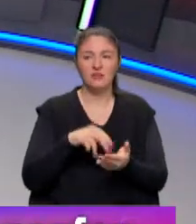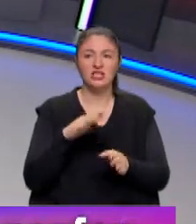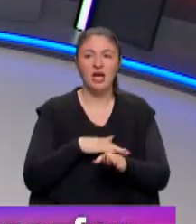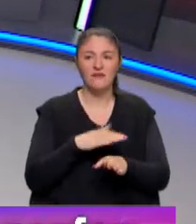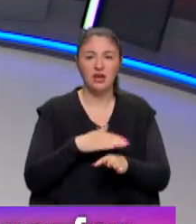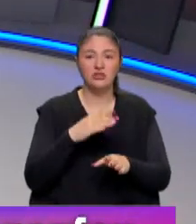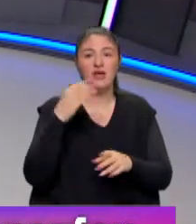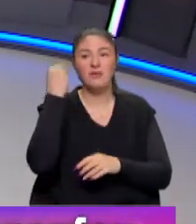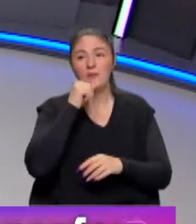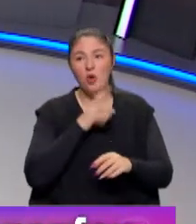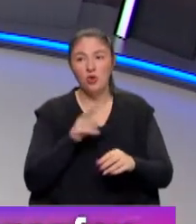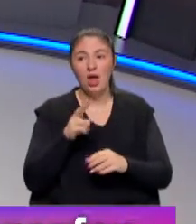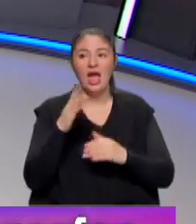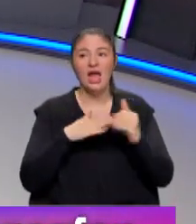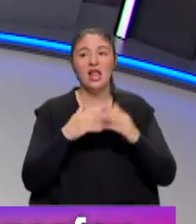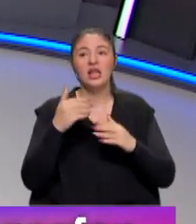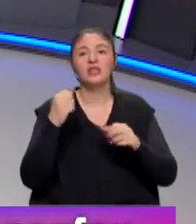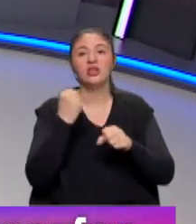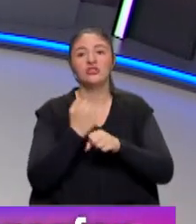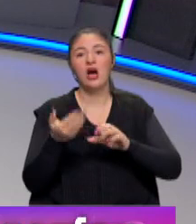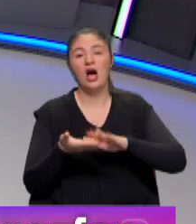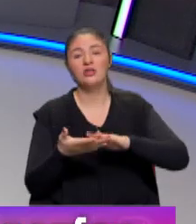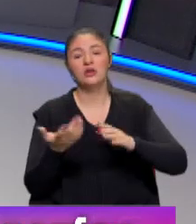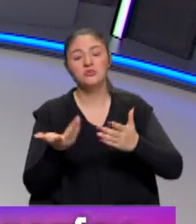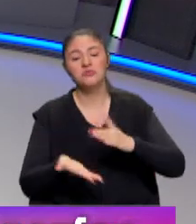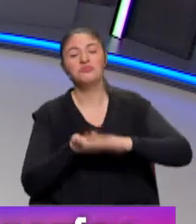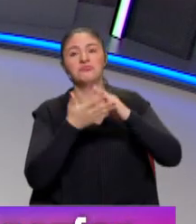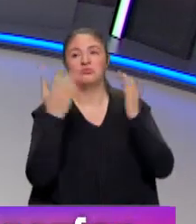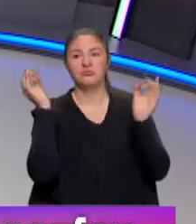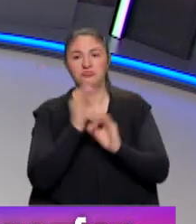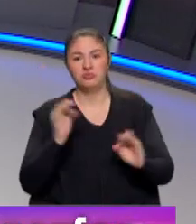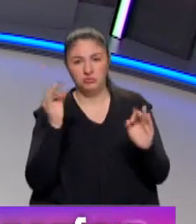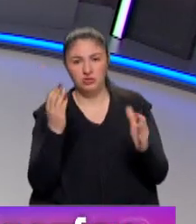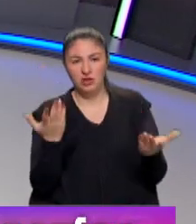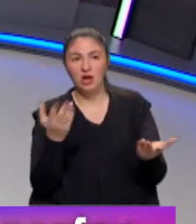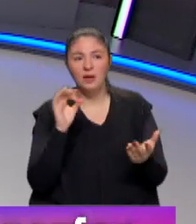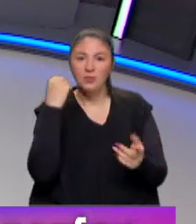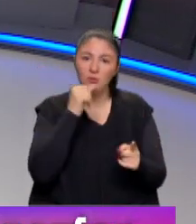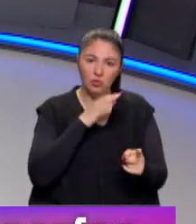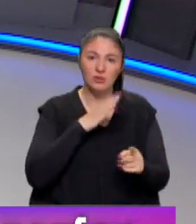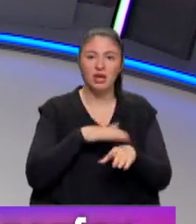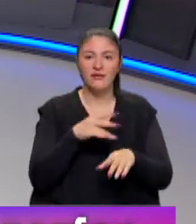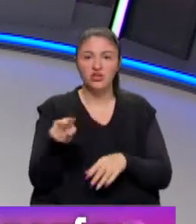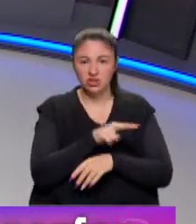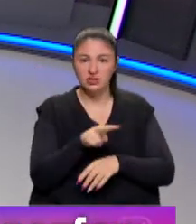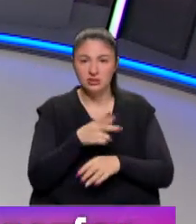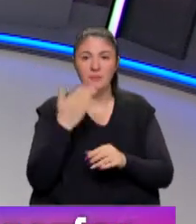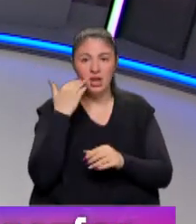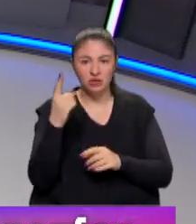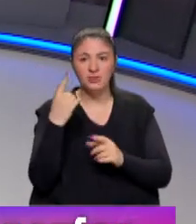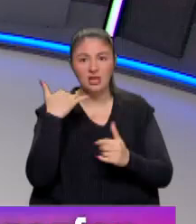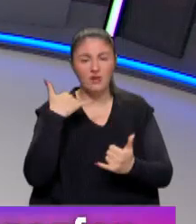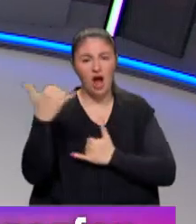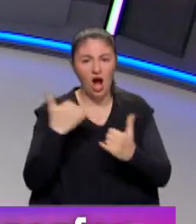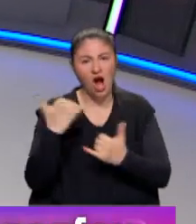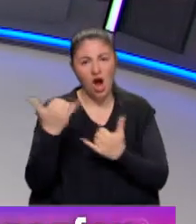Yavaş ve İmamoğlu elini taşın altına sokmadı. Ama hani hem İmamoğlu hem de Yavaş Meral Akşener'le bir